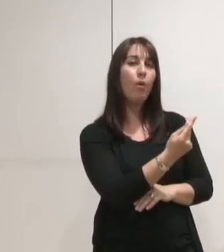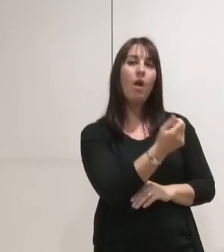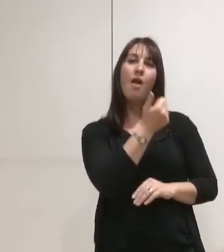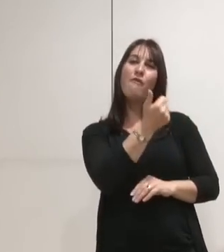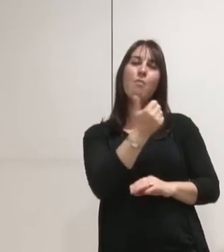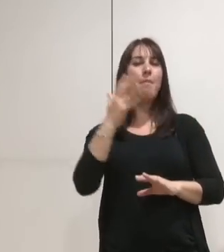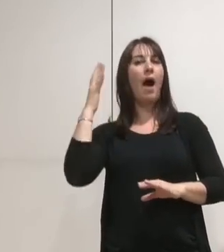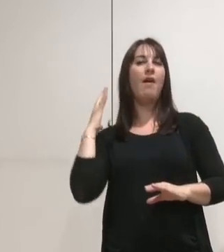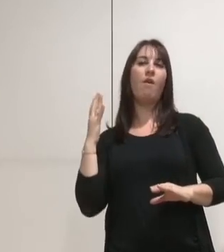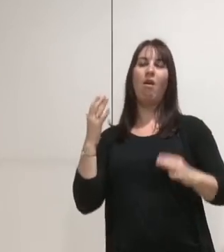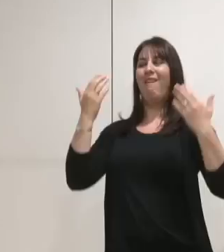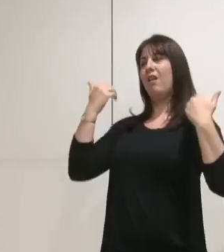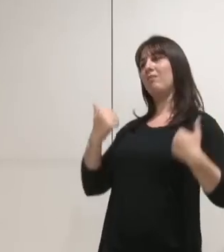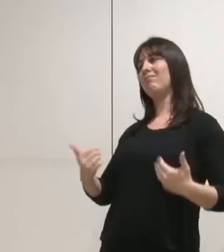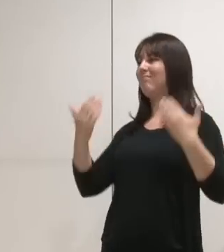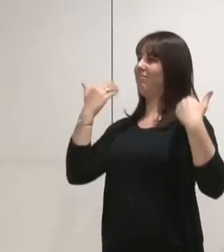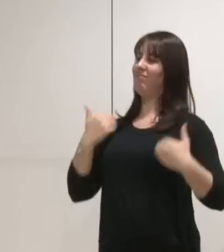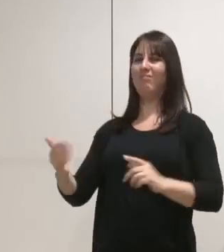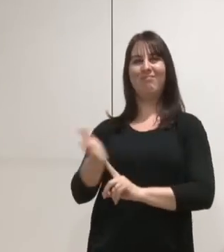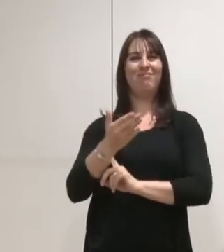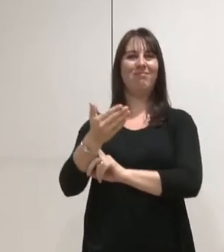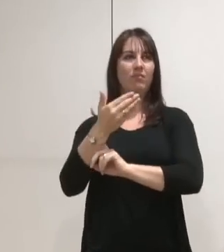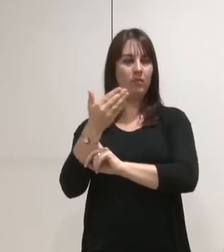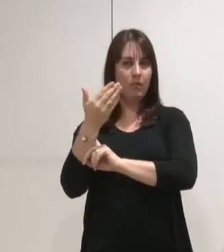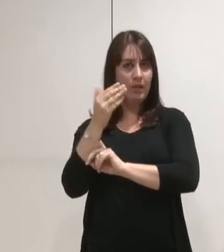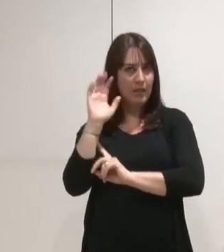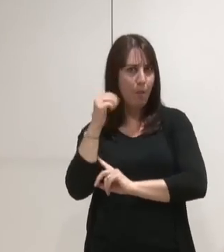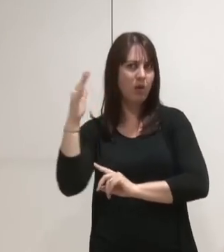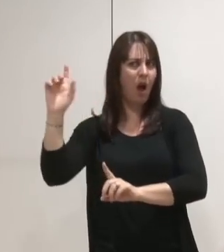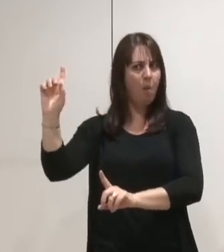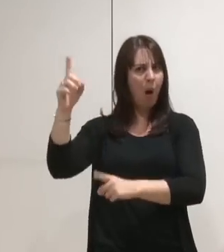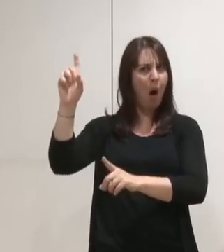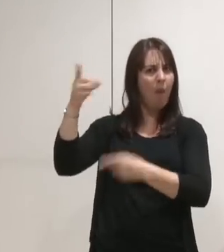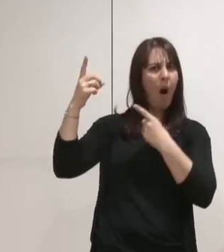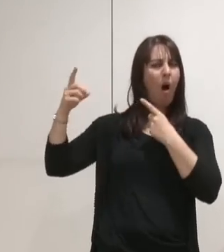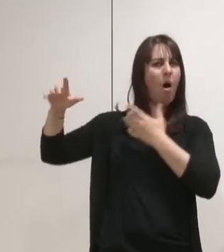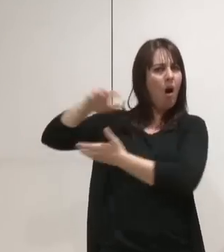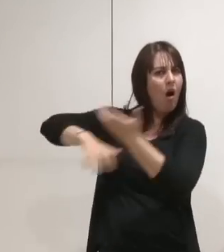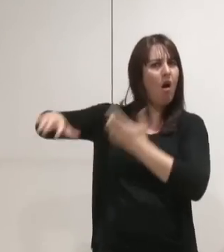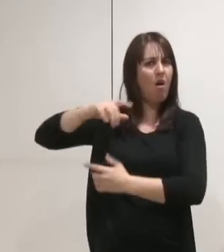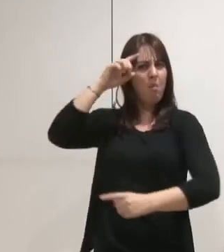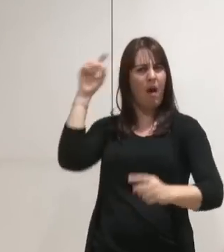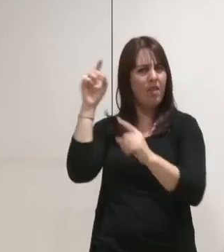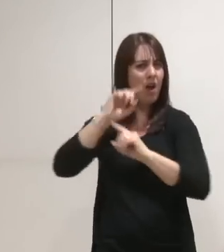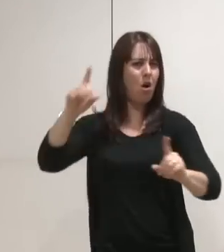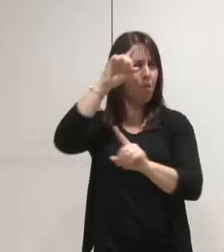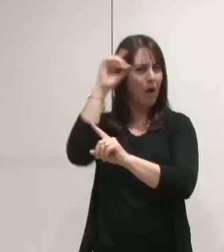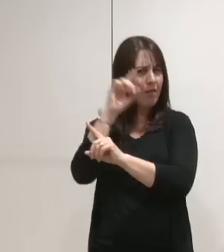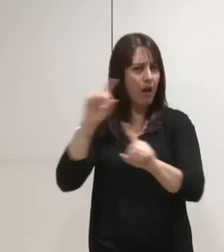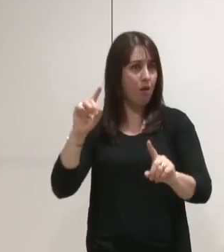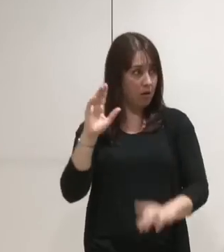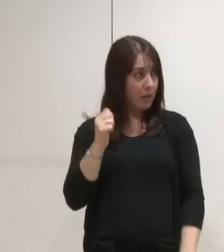prétendiez être a suscité autant de réaction et de désapprobation et je vous l'ai